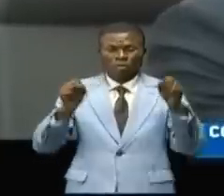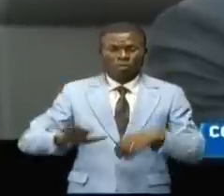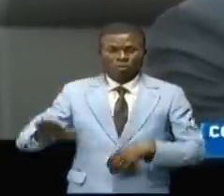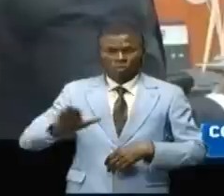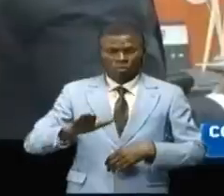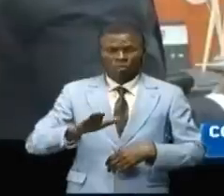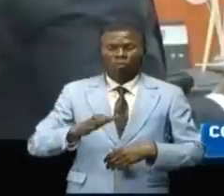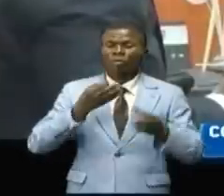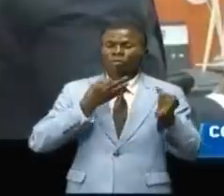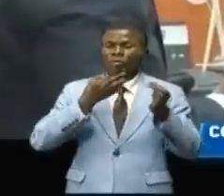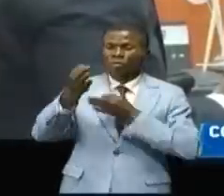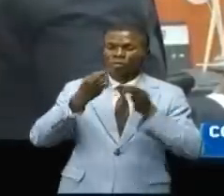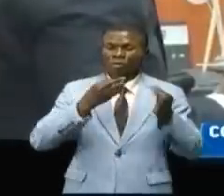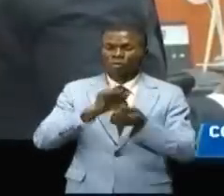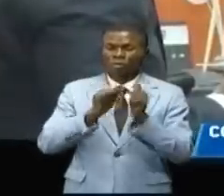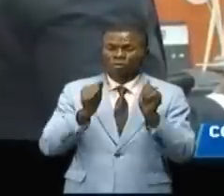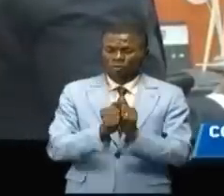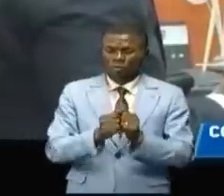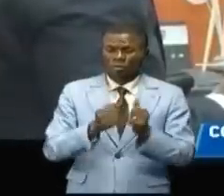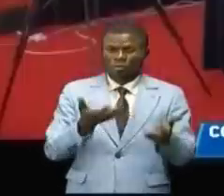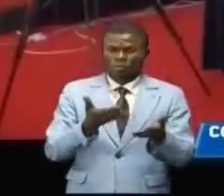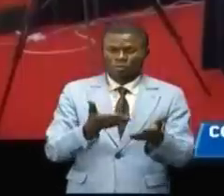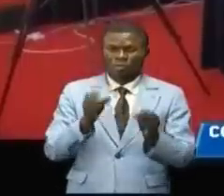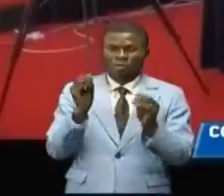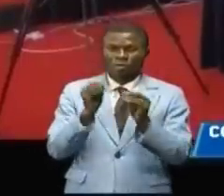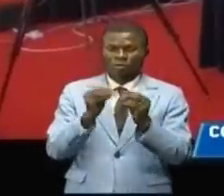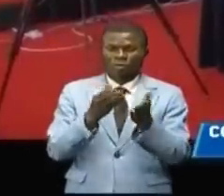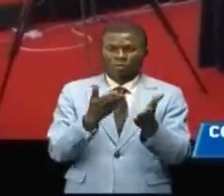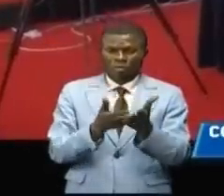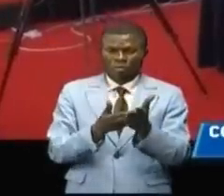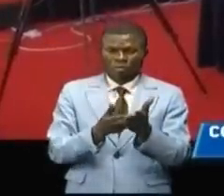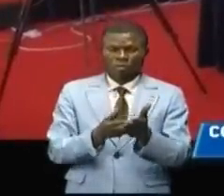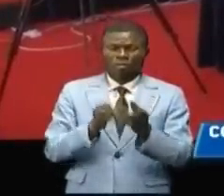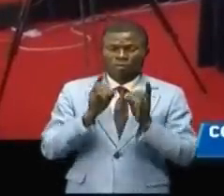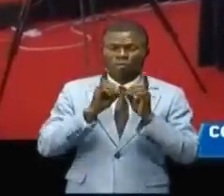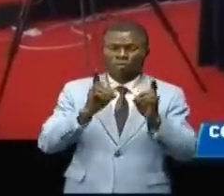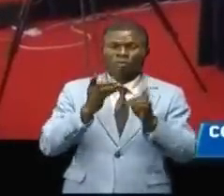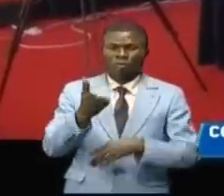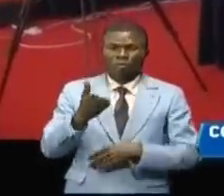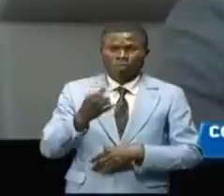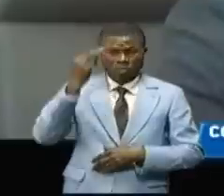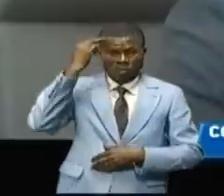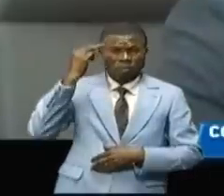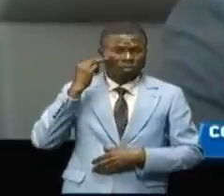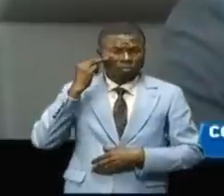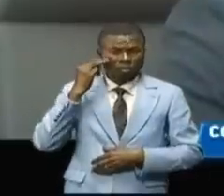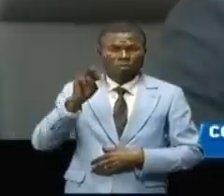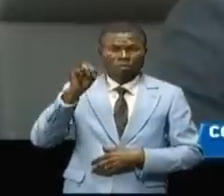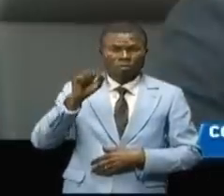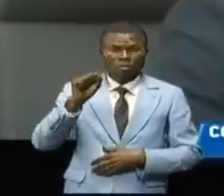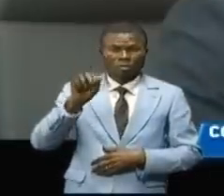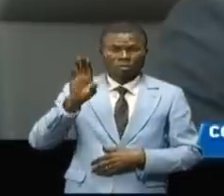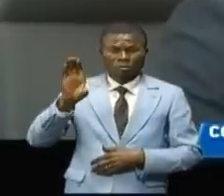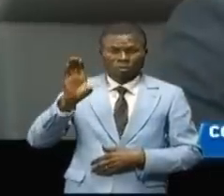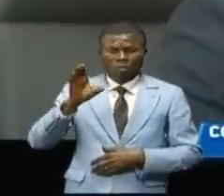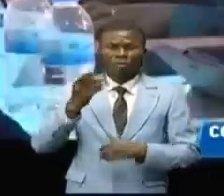faire entendre la voix de son pays lors de ses travaux. Dans son intervention, Maître Marc Ekila Likombo a tout d'abord salué l'entrée